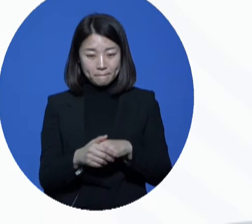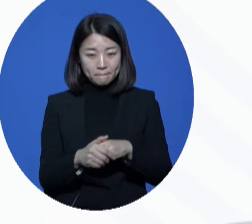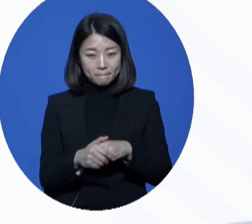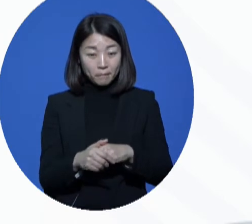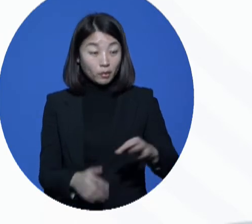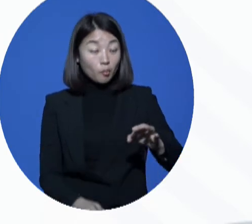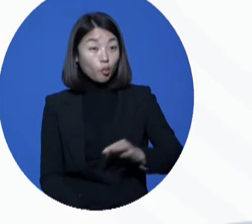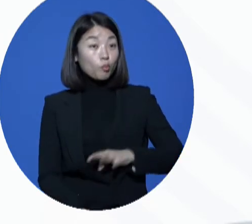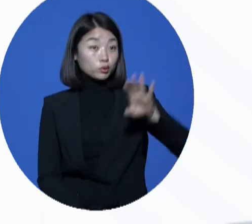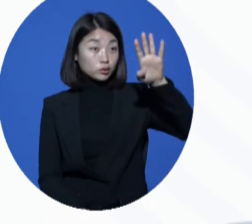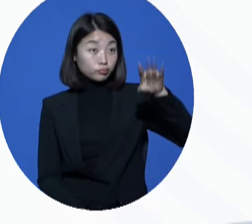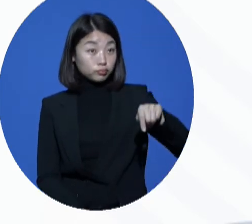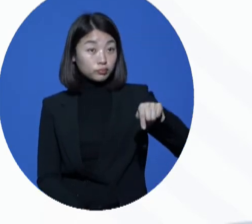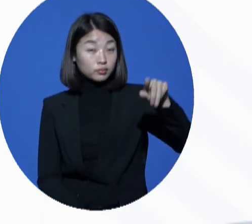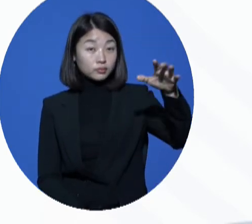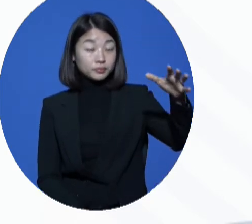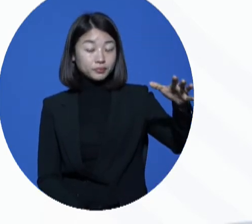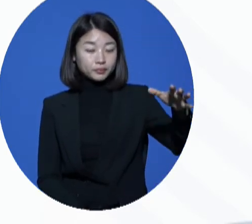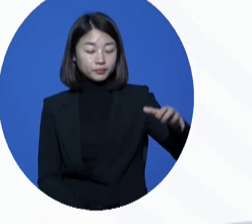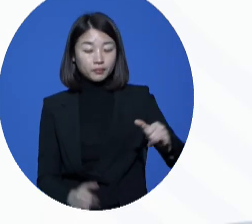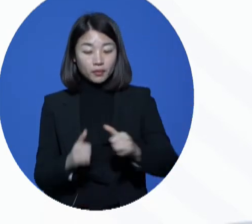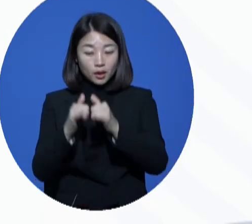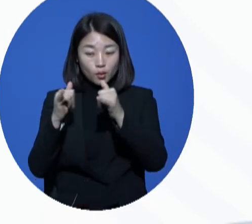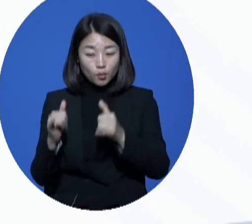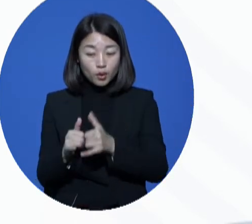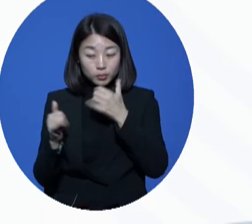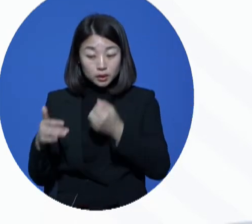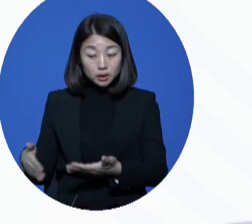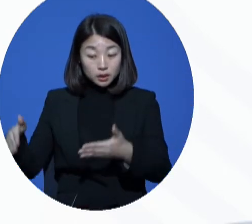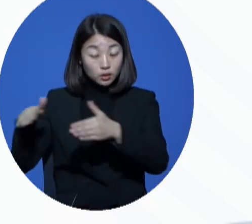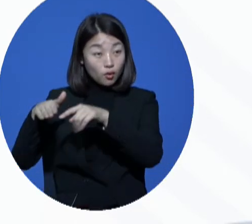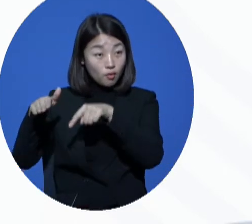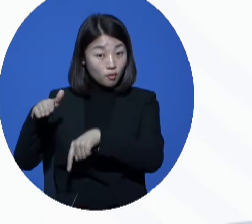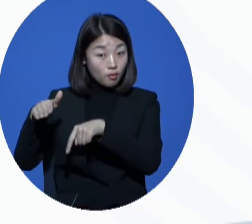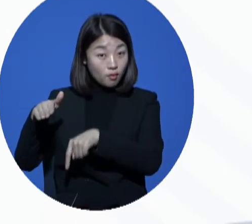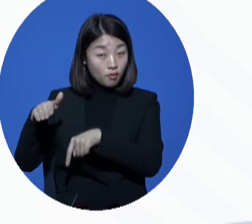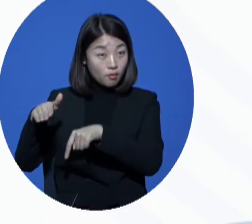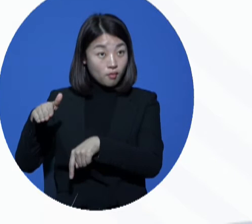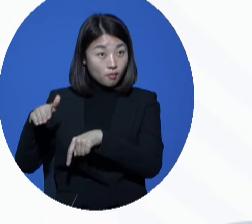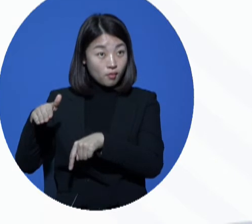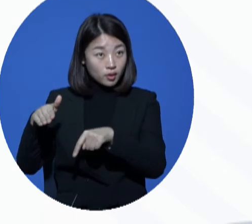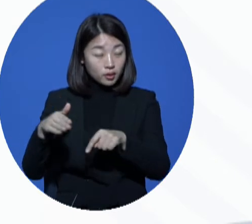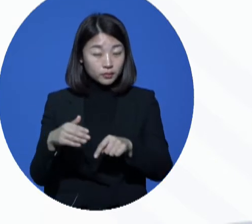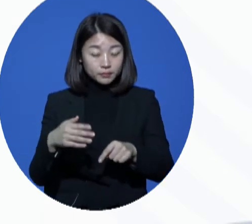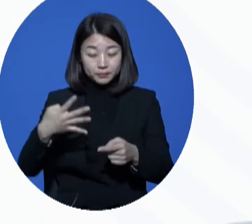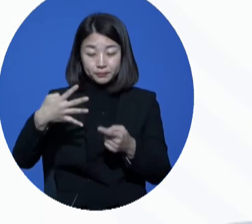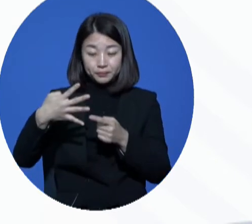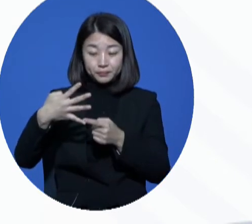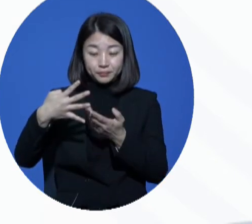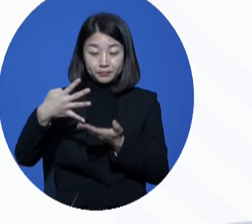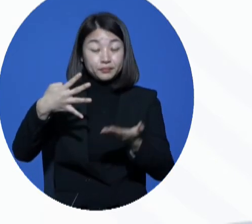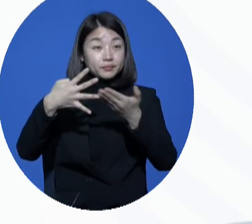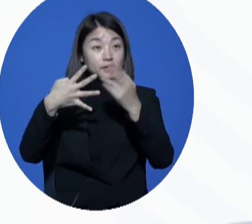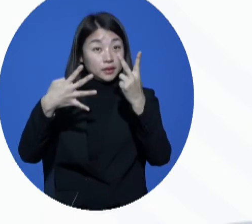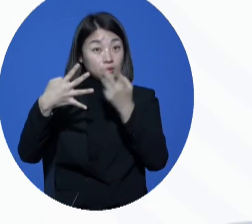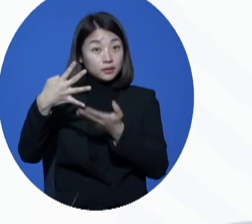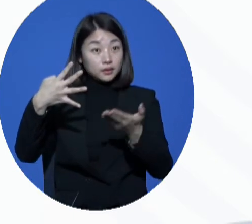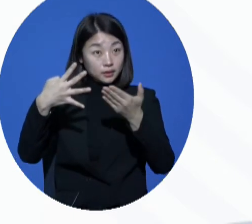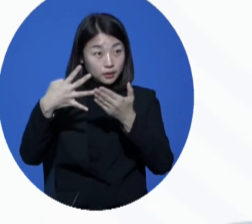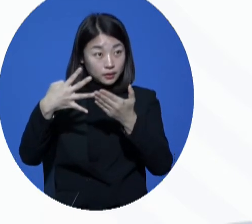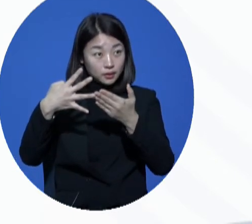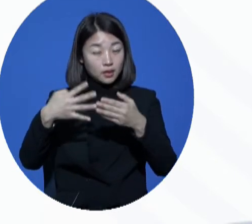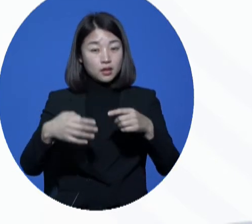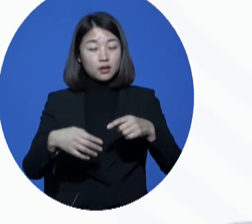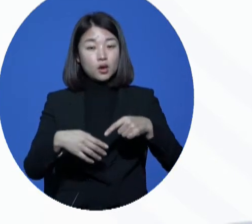것은 보건복지부가 사회복지시설 대응 지침 제7판에 사회적 거리두기 단계 2단계부터 외출